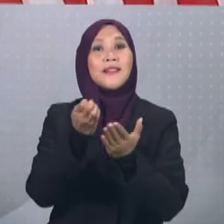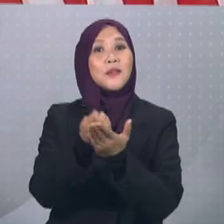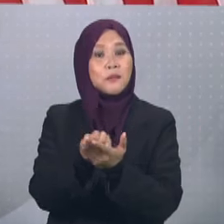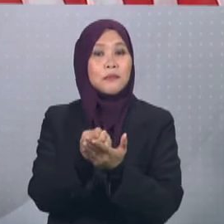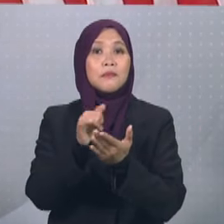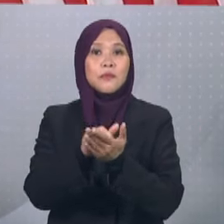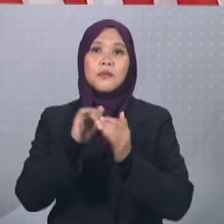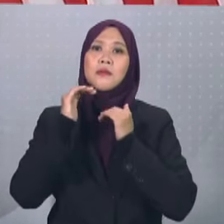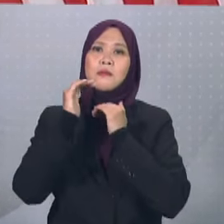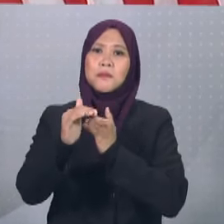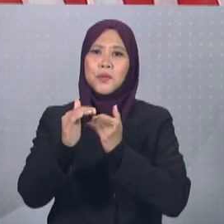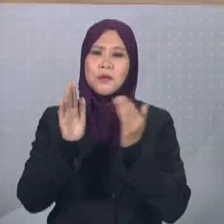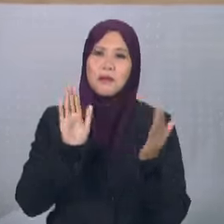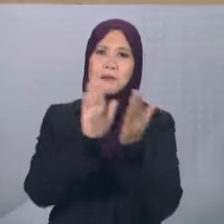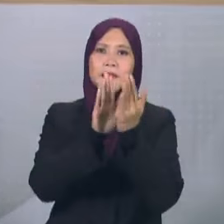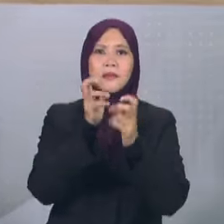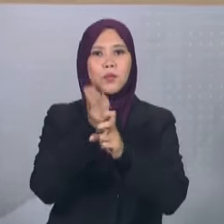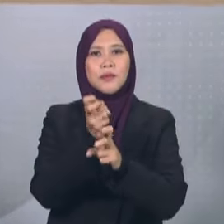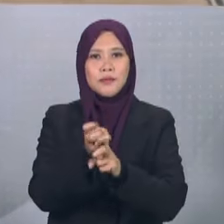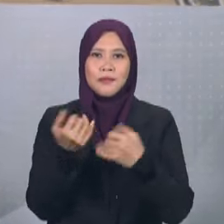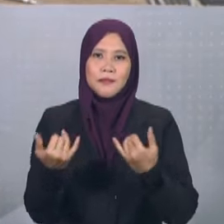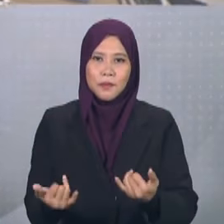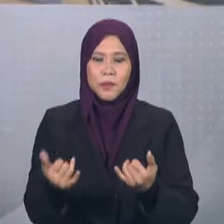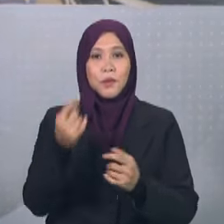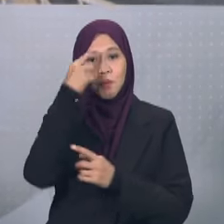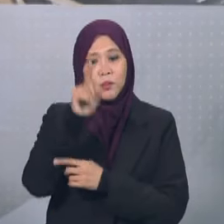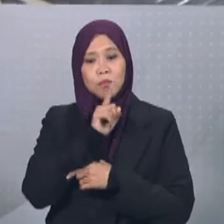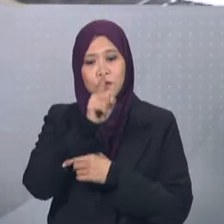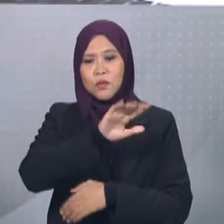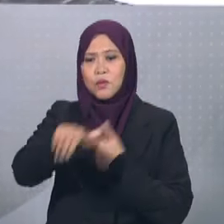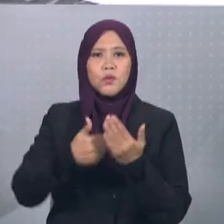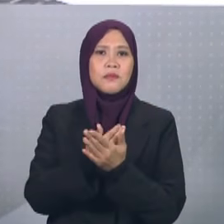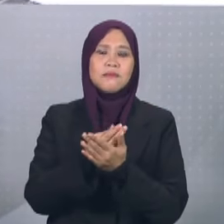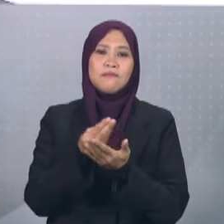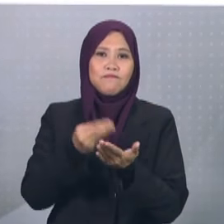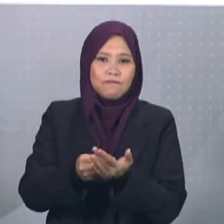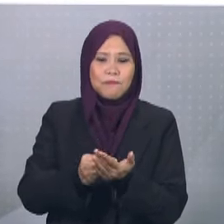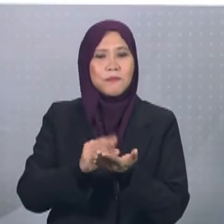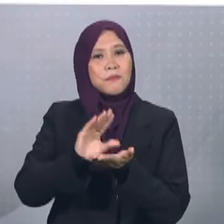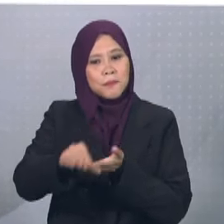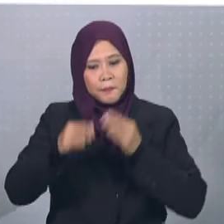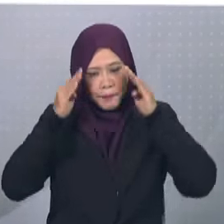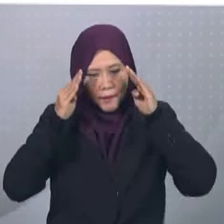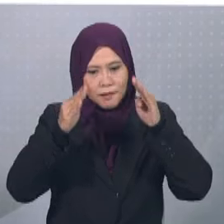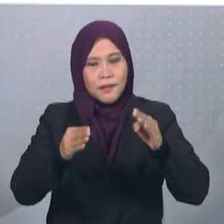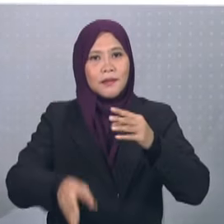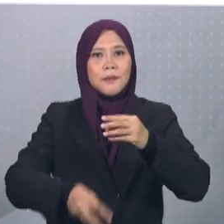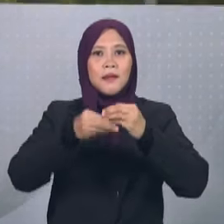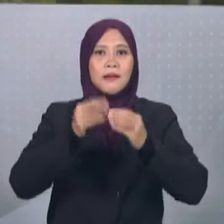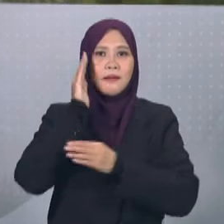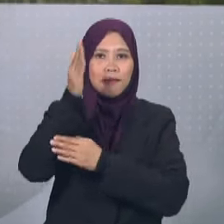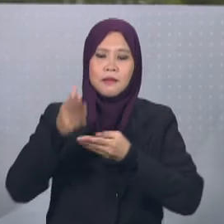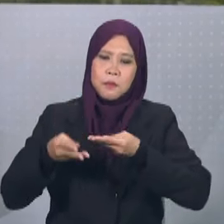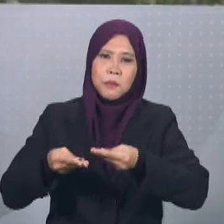dalam tempoh yang sukar ini. Bagi memastikan semua inisiatif prihatin dan prihatin tambahan dilaksana